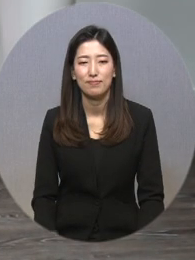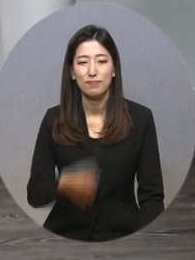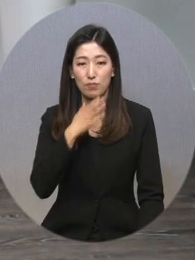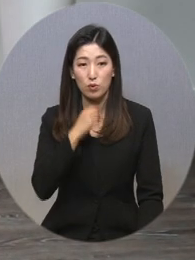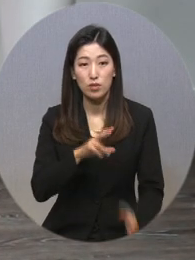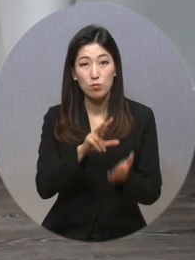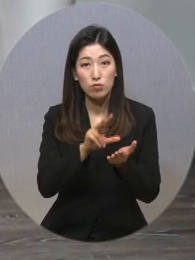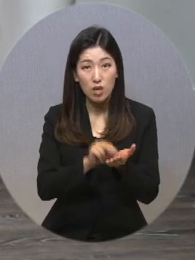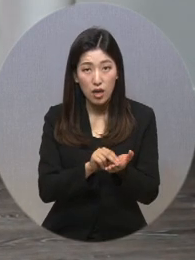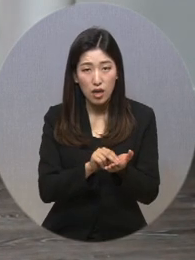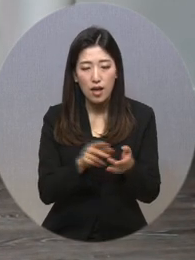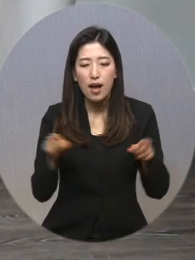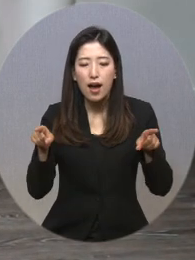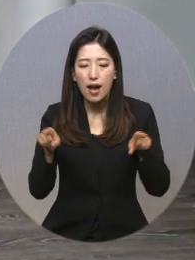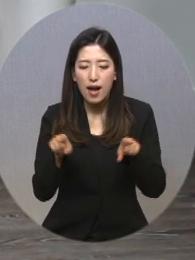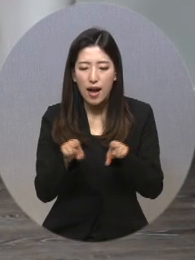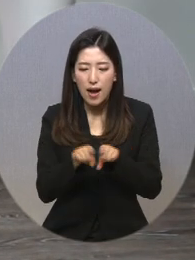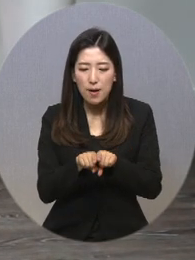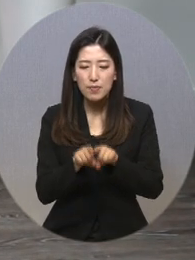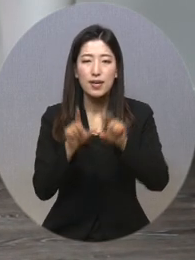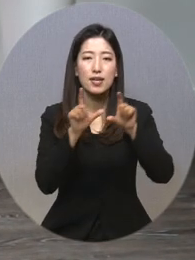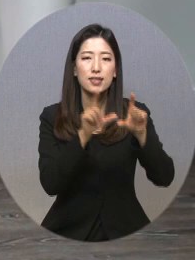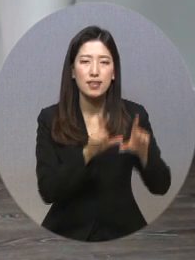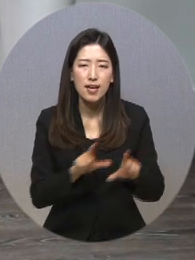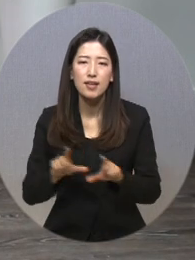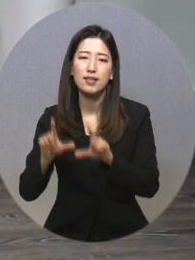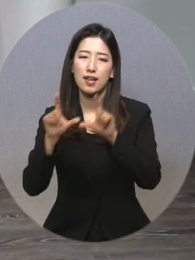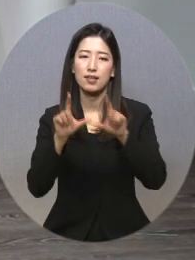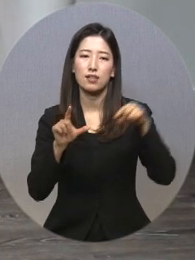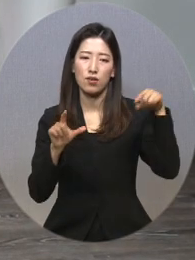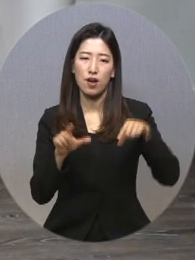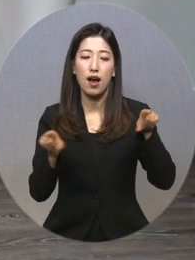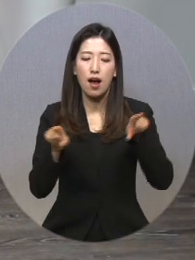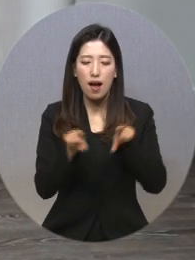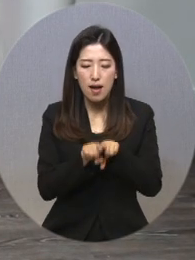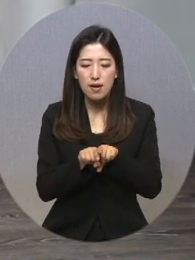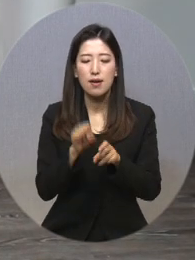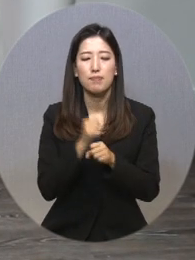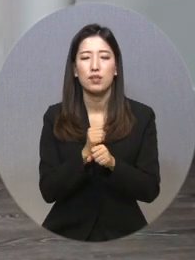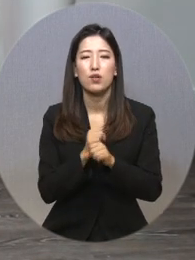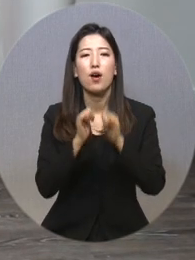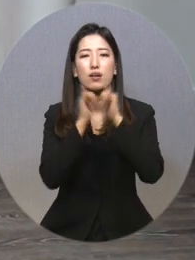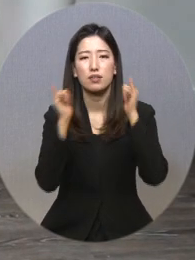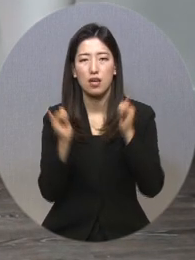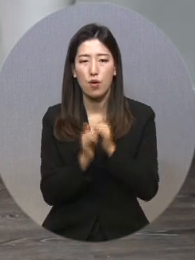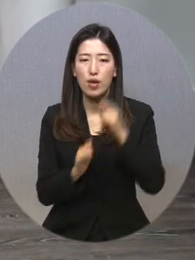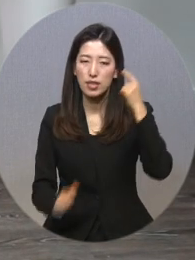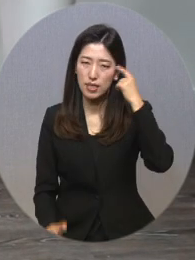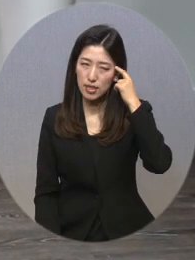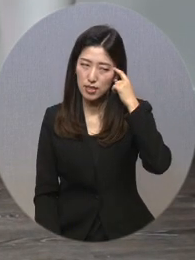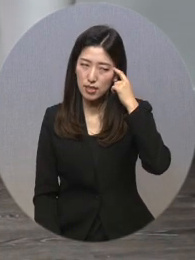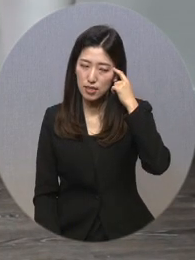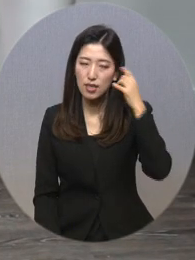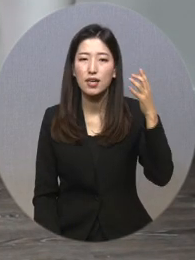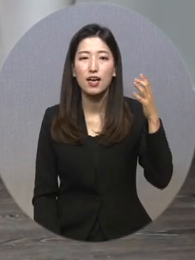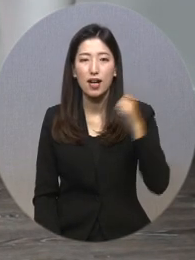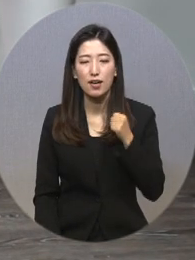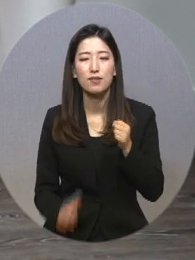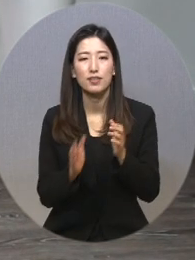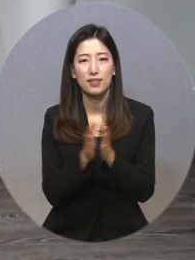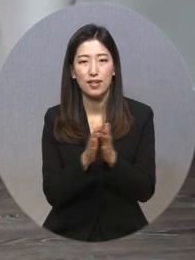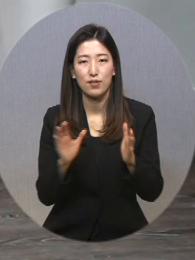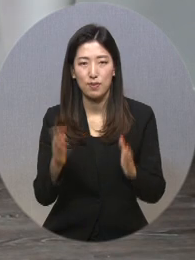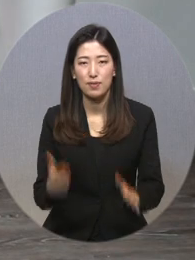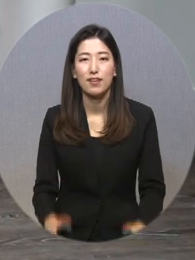문제는 함께 산다라고 하는 함께 만들어가는 사회라고 하는 인식을 바탕으로 한다고